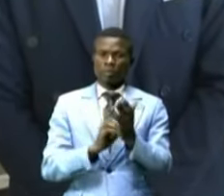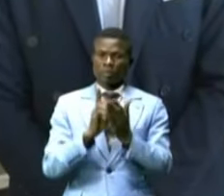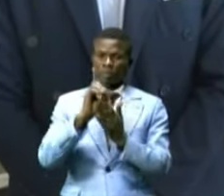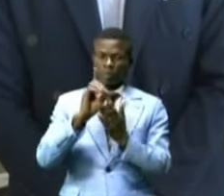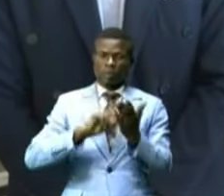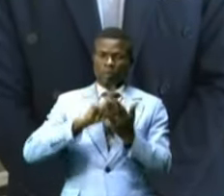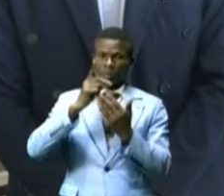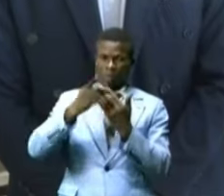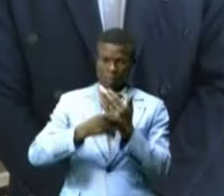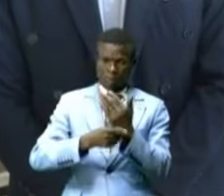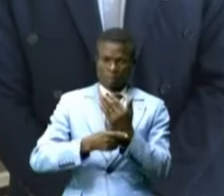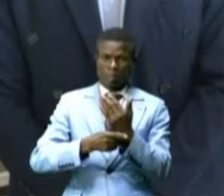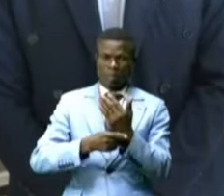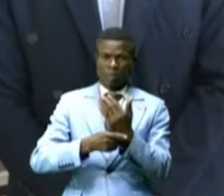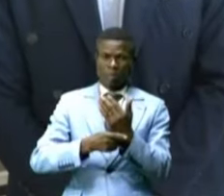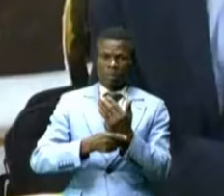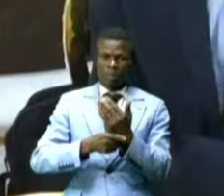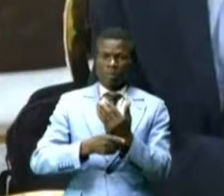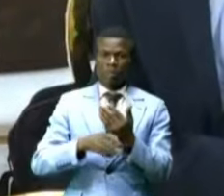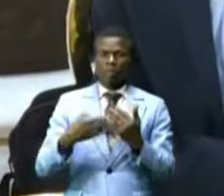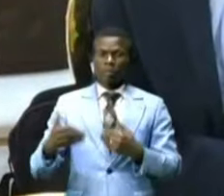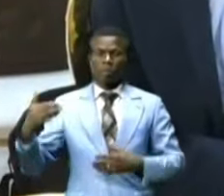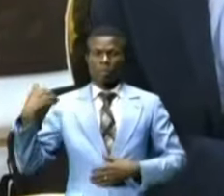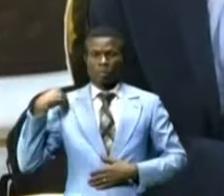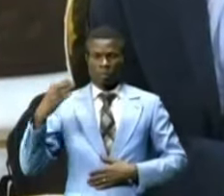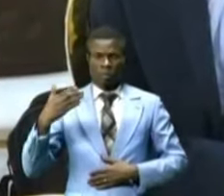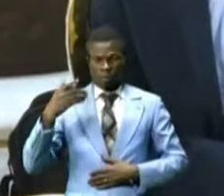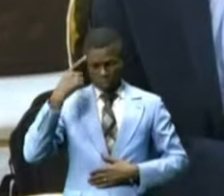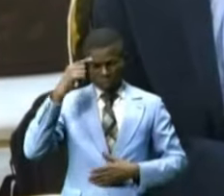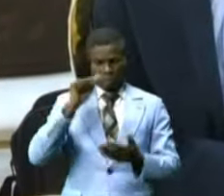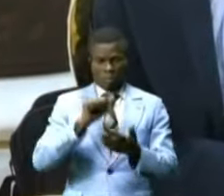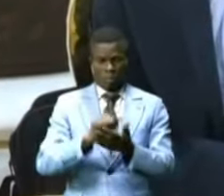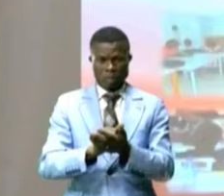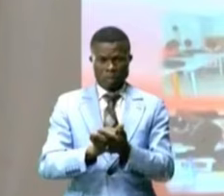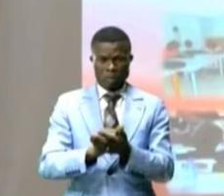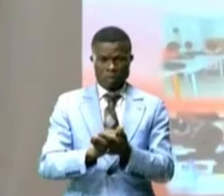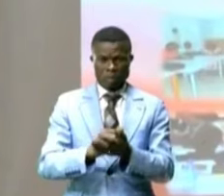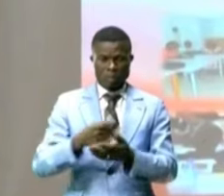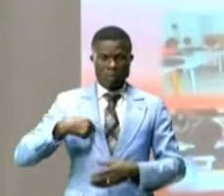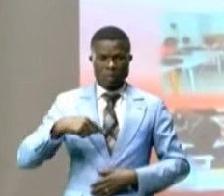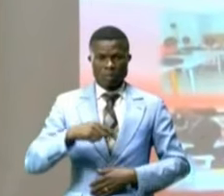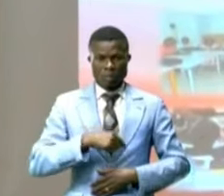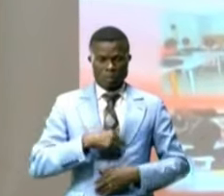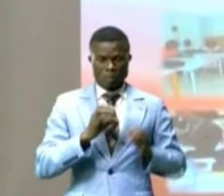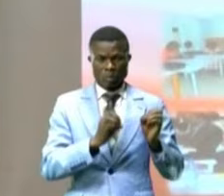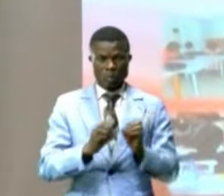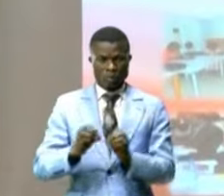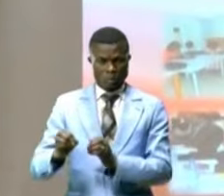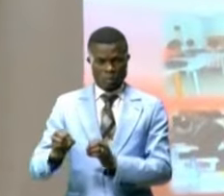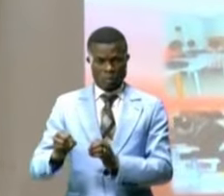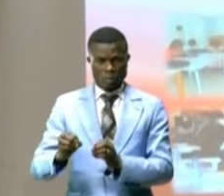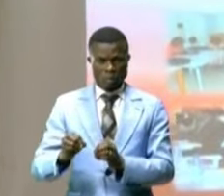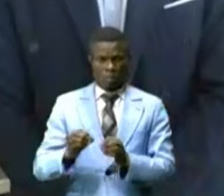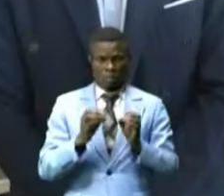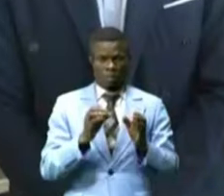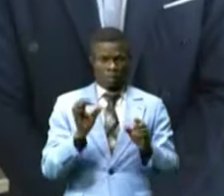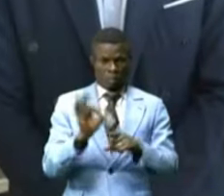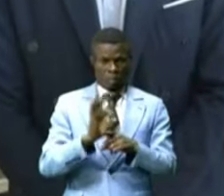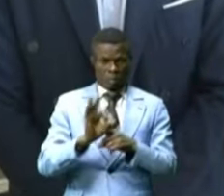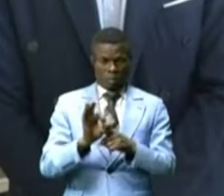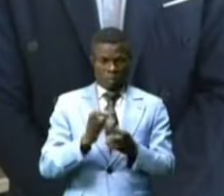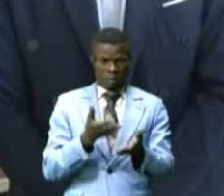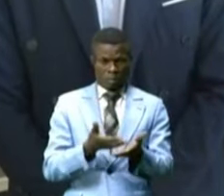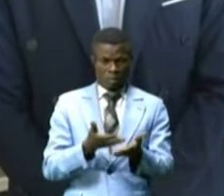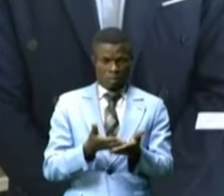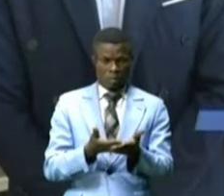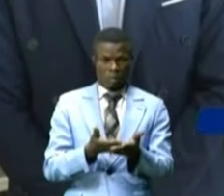projets de marché public. C'est pour cette raison que nous avons tenu à organiser des